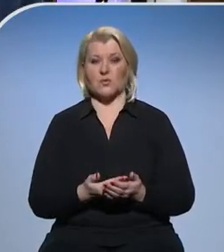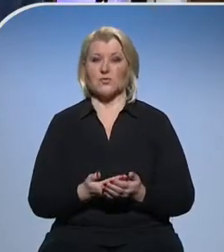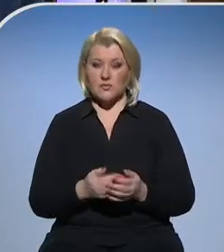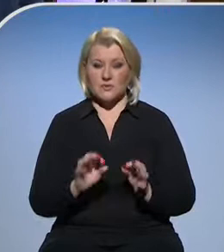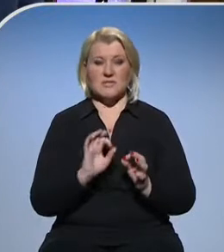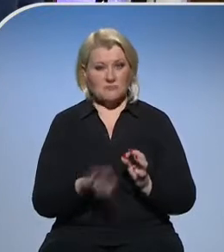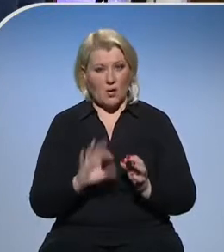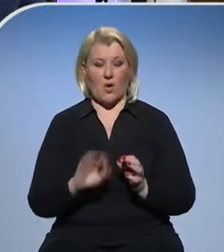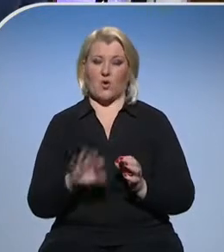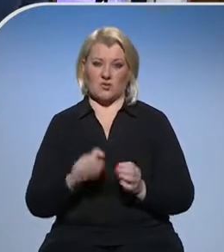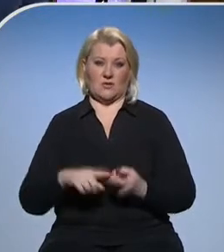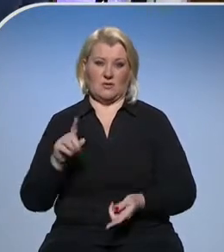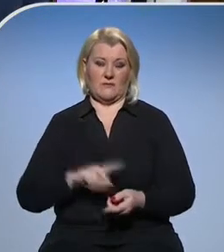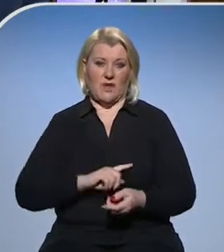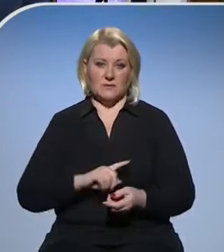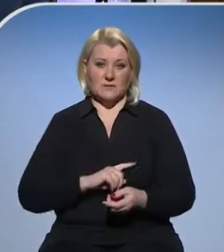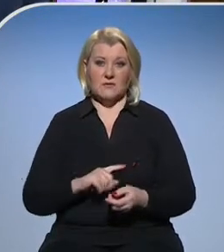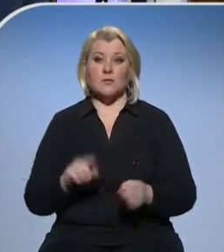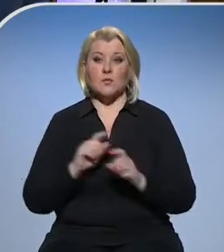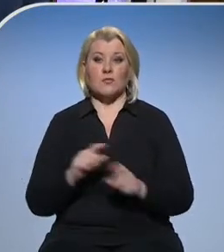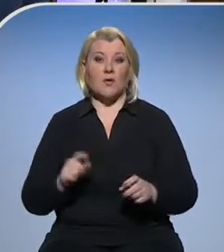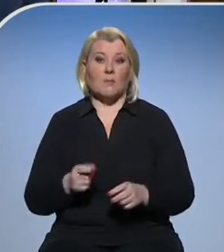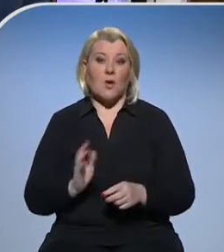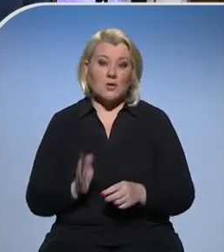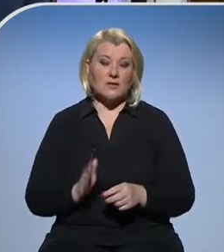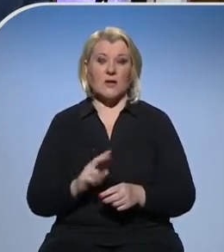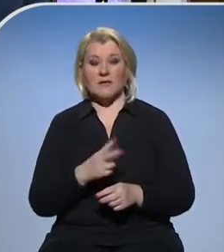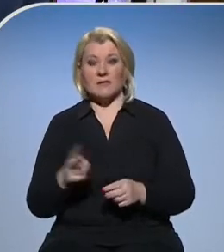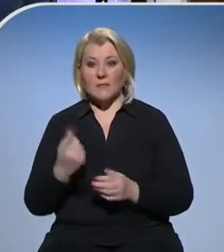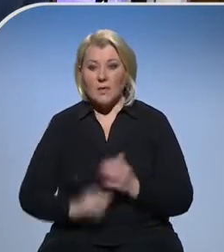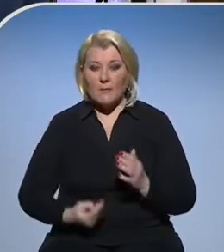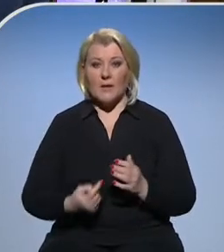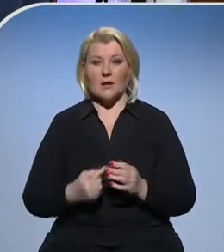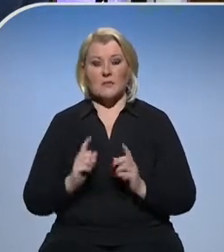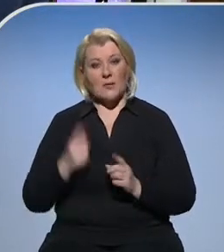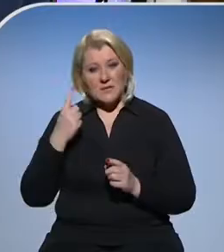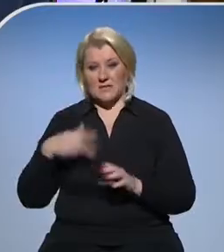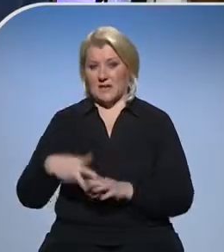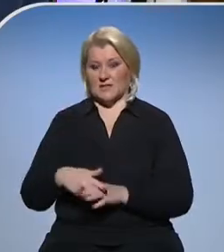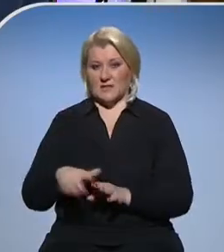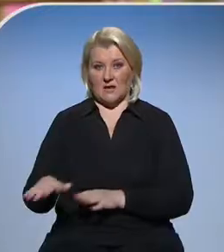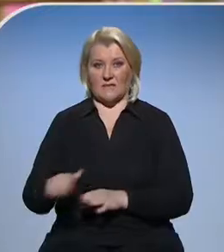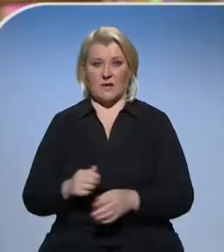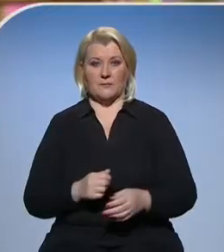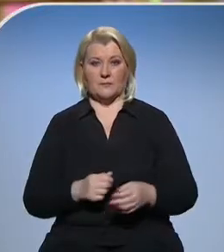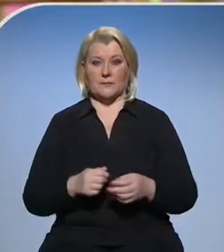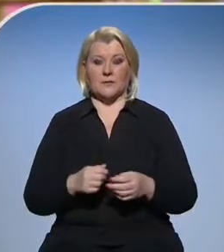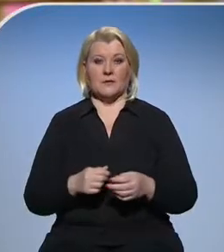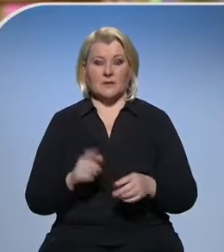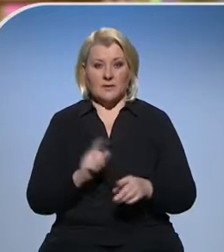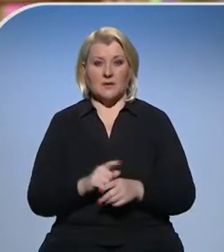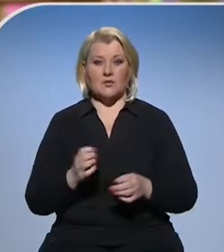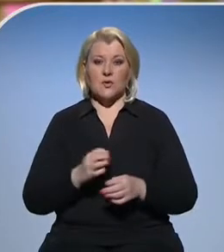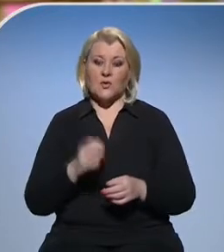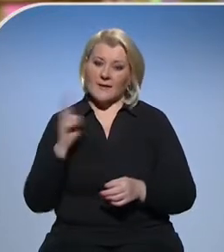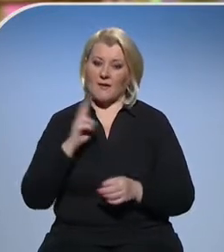skutečně spořit, protože samozřejmě i třeba v tom podnikání se nemusí vždycky dařit, takže by měl vyslet na zadní kolečka, měl by si spořit pokud možno